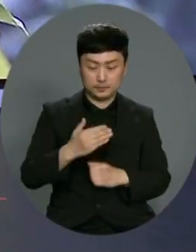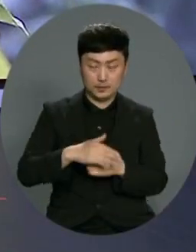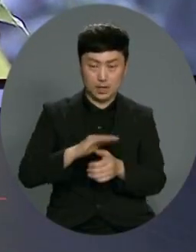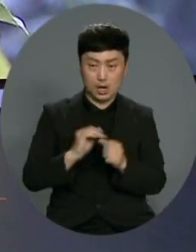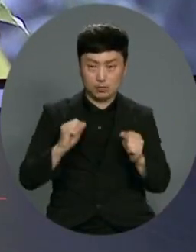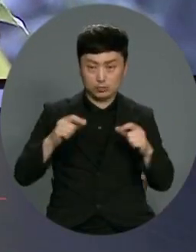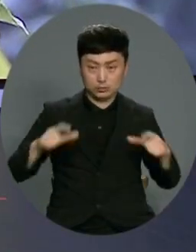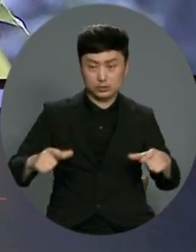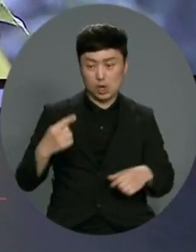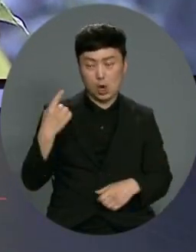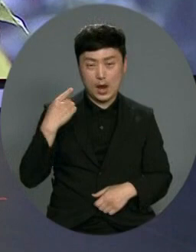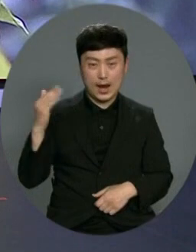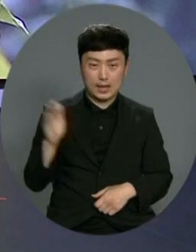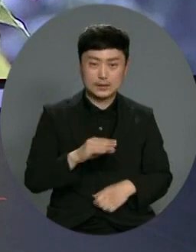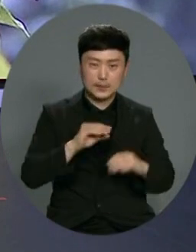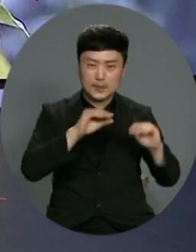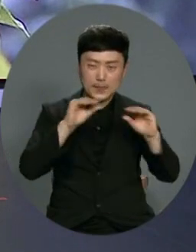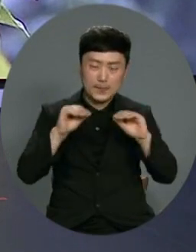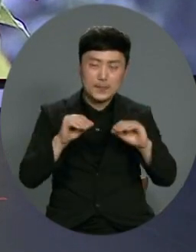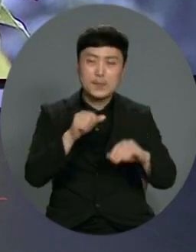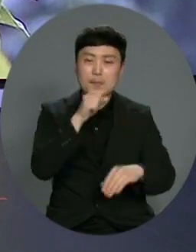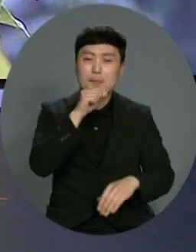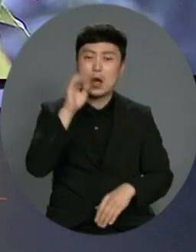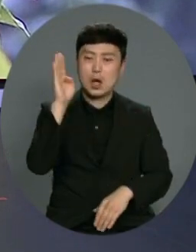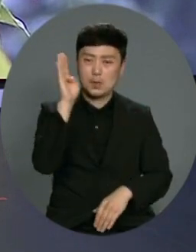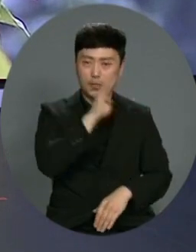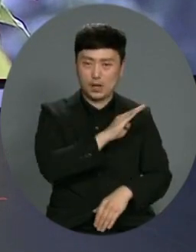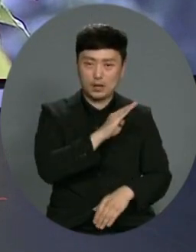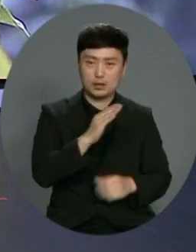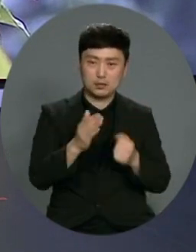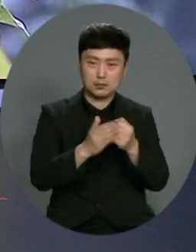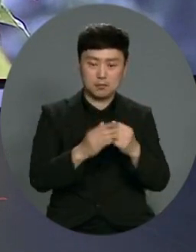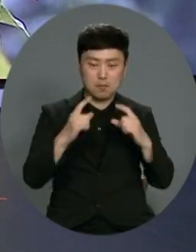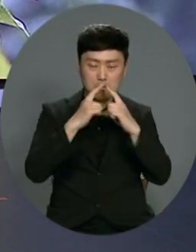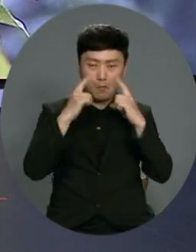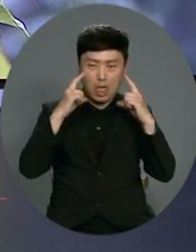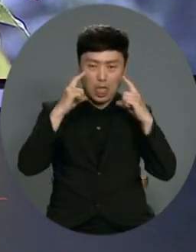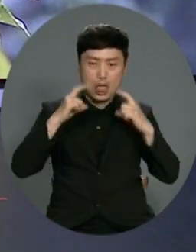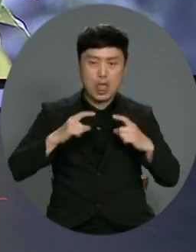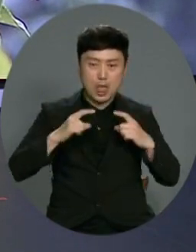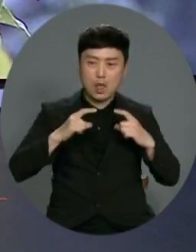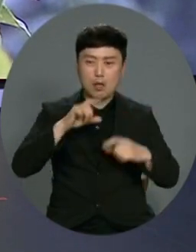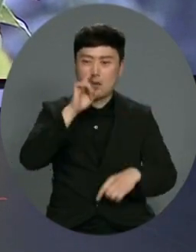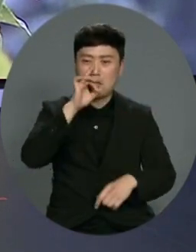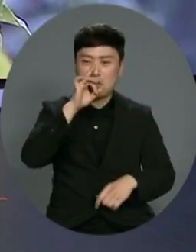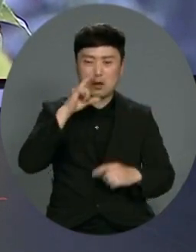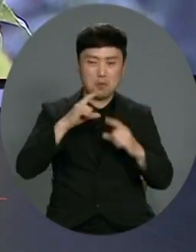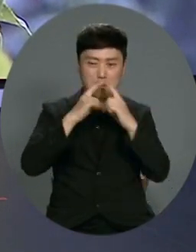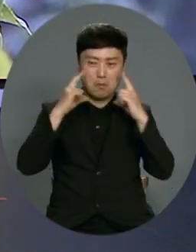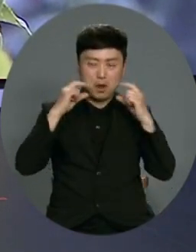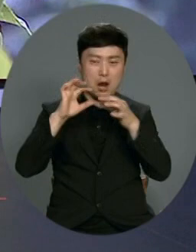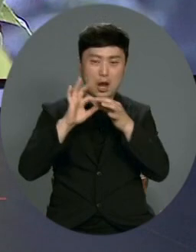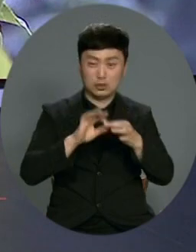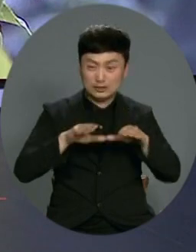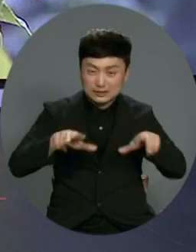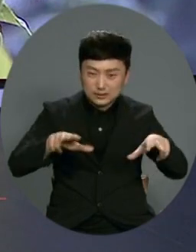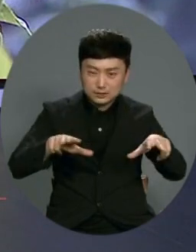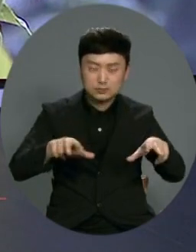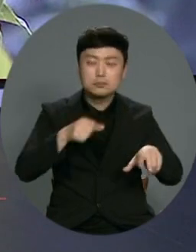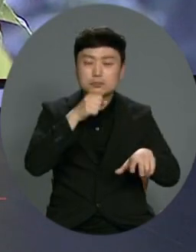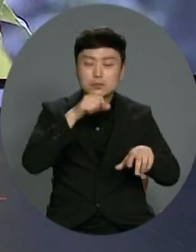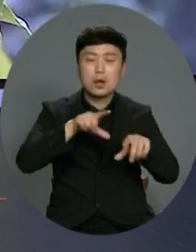어제까지 미세먼지 농도가 매우 나쁨 수준까지 치솟아 마스크를 벗을 수 없었는데요 그래도 지금은 보통